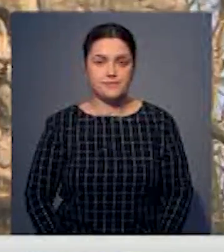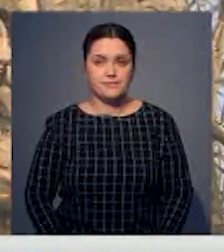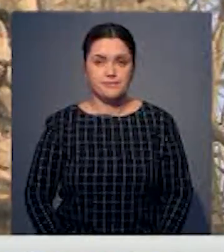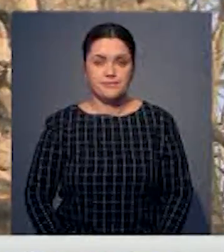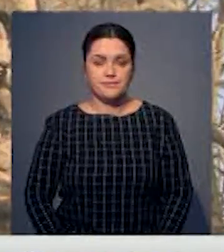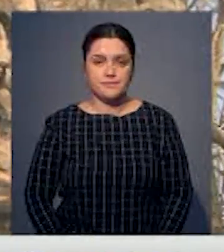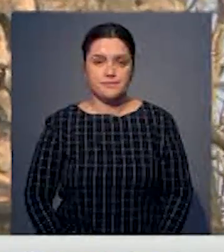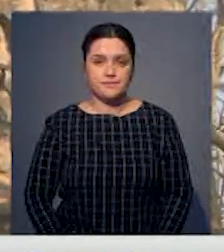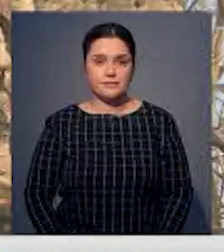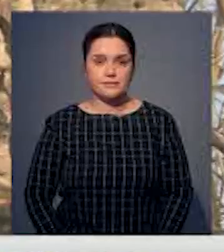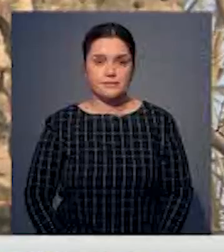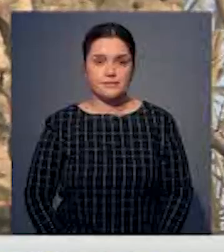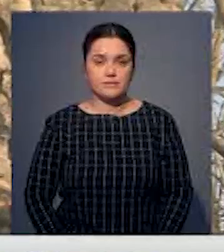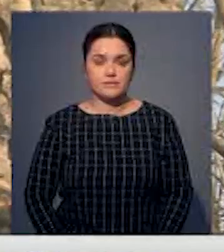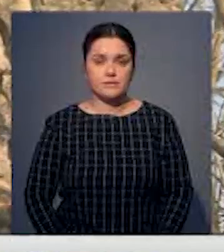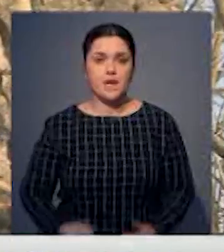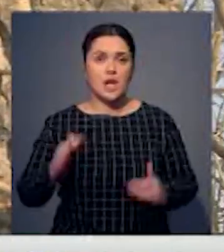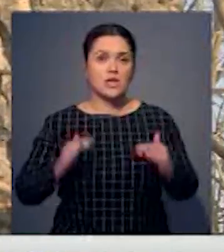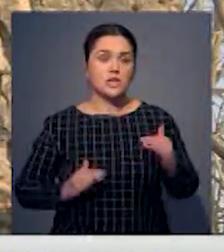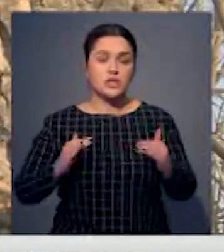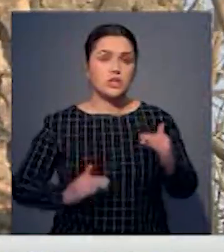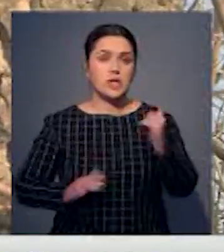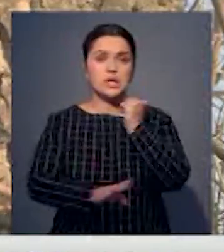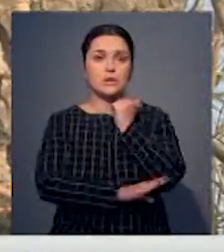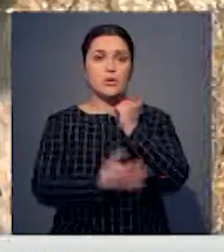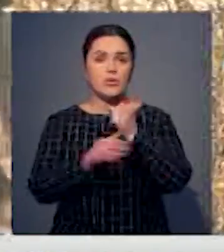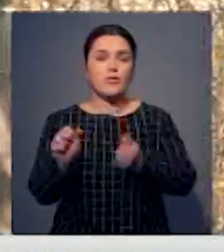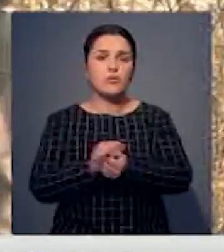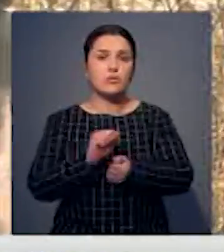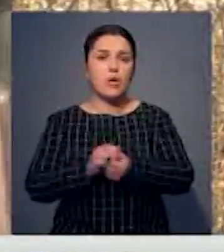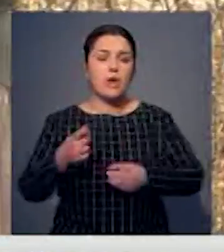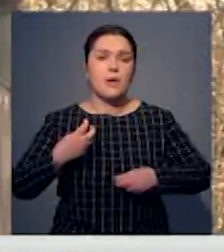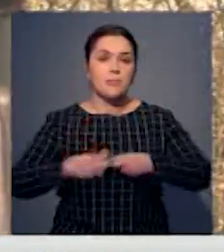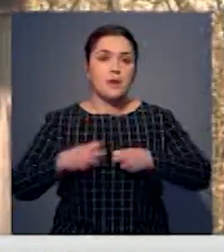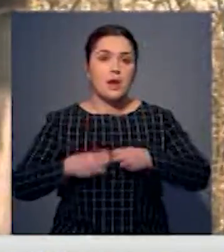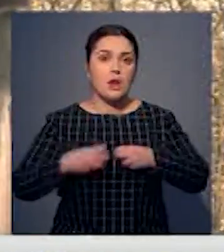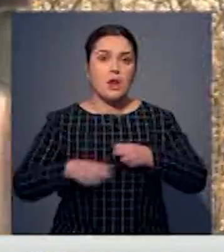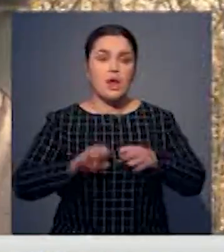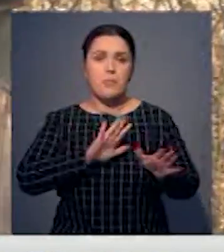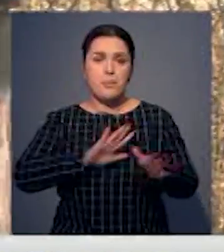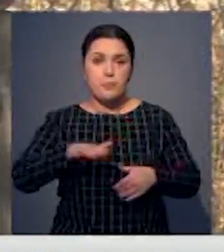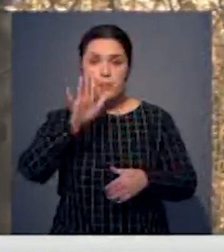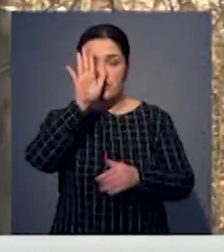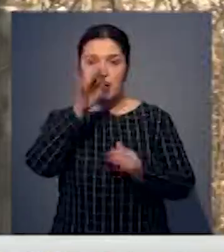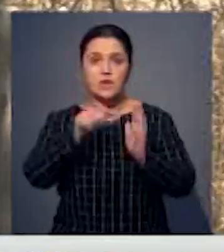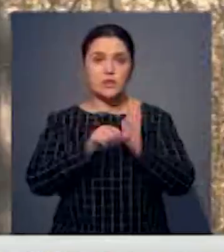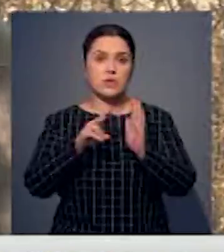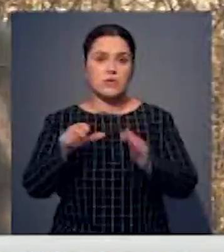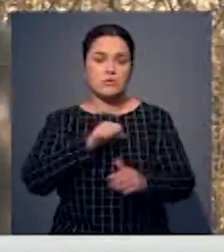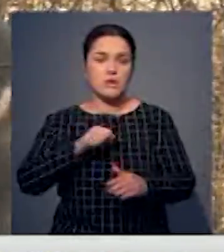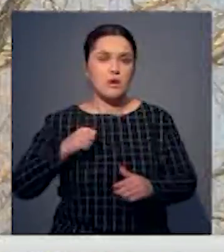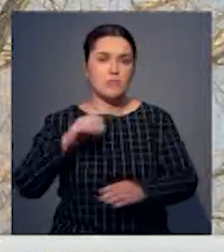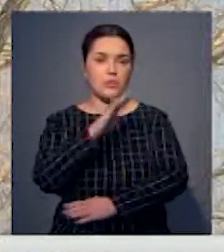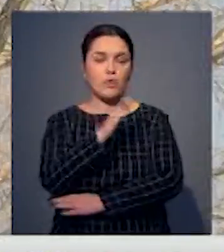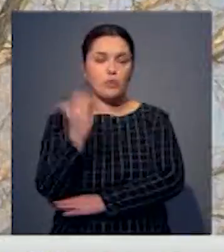Вот нижние ветви уже усохли, соответственно, она уже начинает повреждаться. Пройдет не более 5-6 лет, и она просто-напросто сама по себе